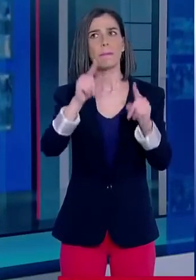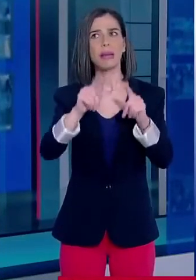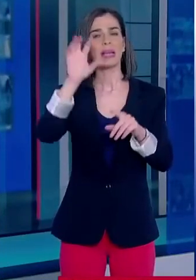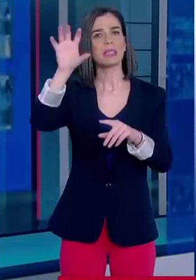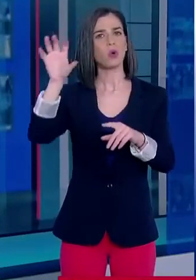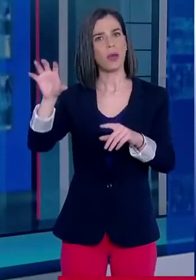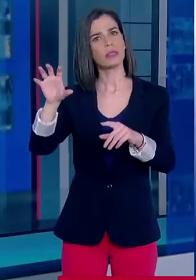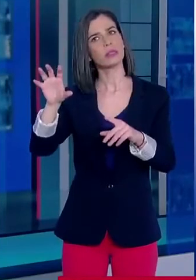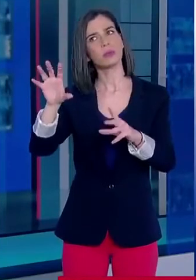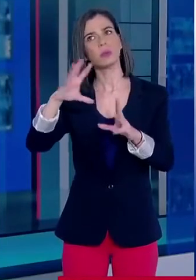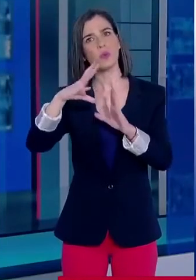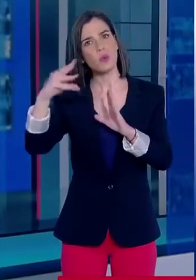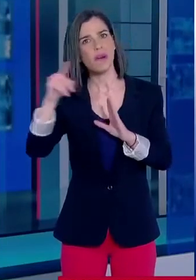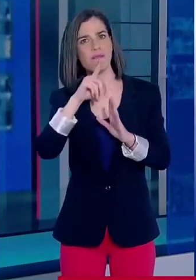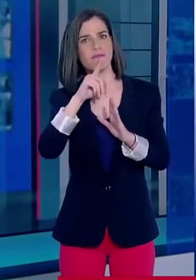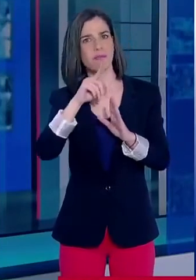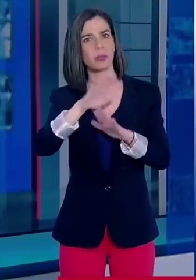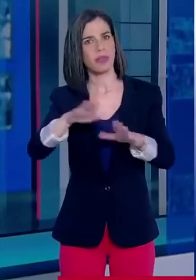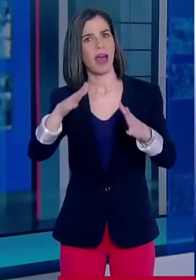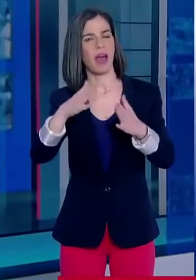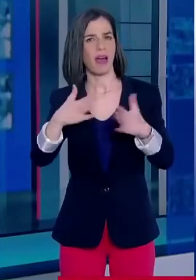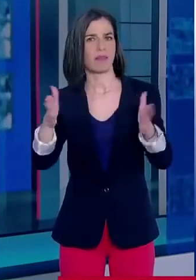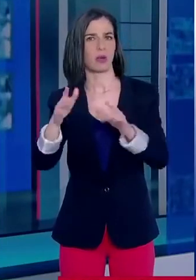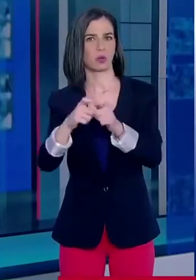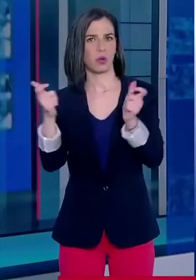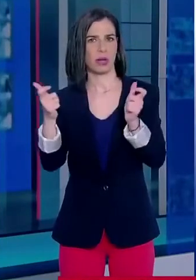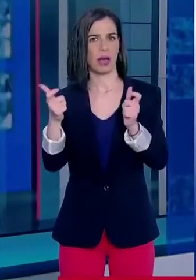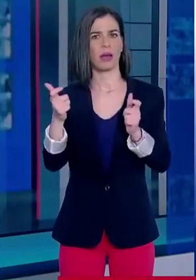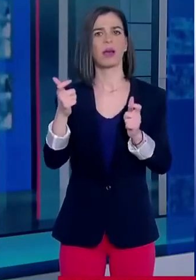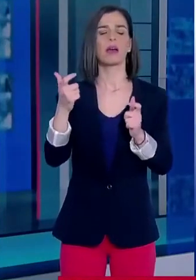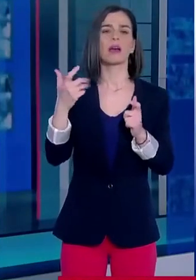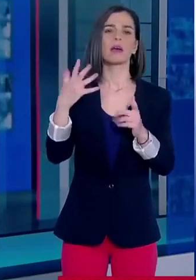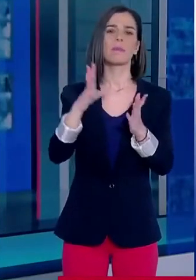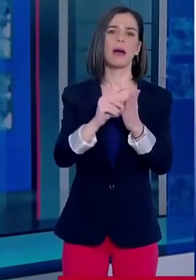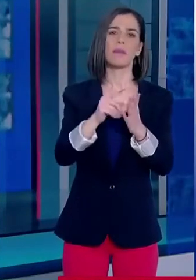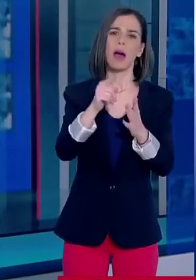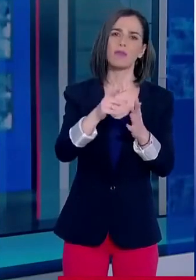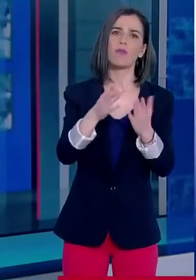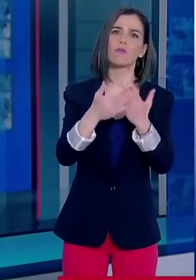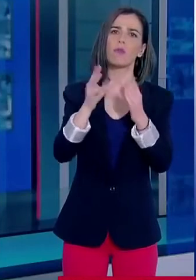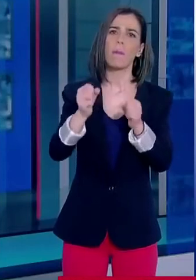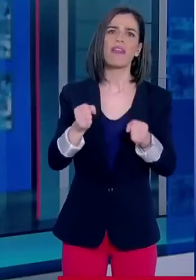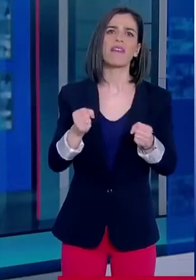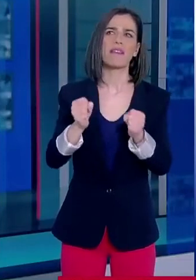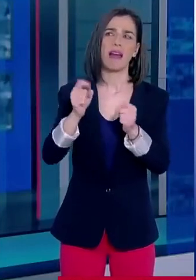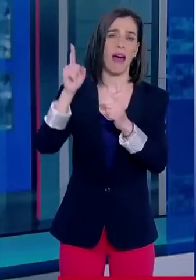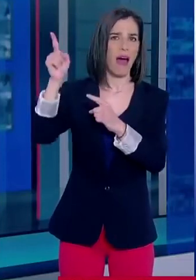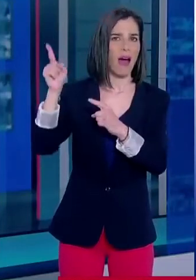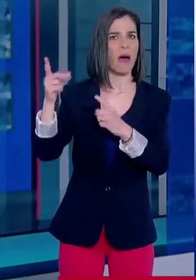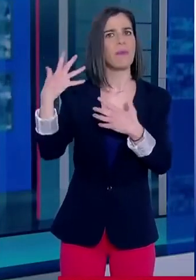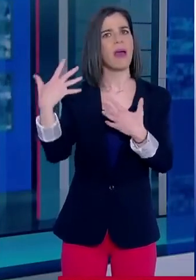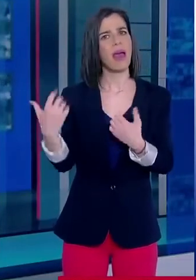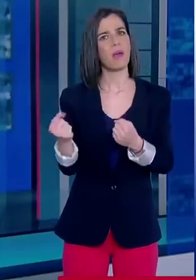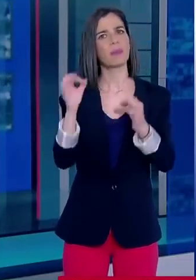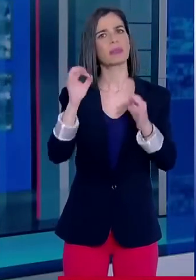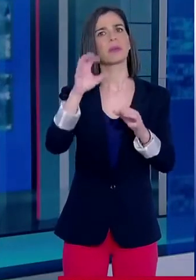χώρες και φυσικά αυτές οι χώρες υιοθετούν και τη στρατηγική της παιδικής χαράς που αναφέρει δημοσιογράφος και μάλιστα έχουν και κάποιες